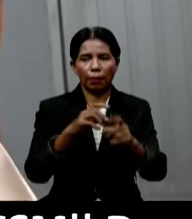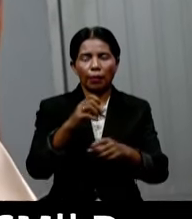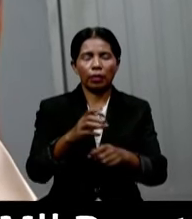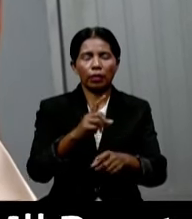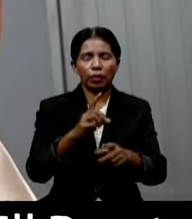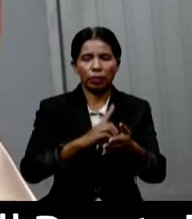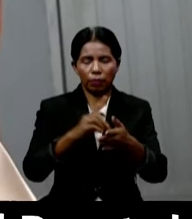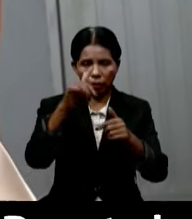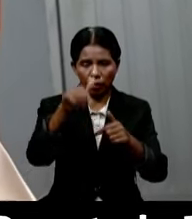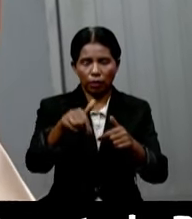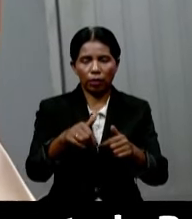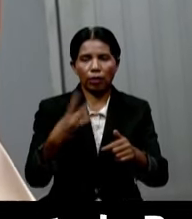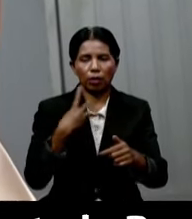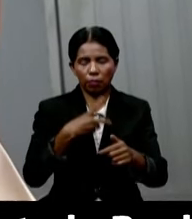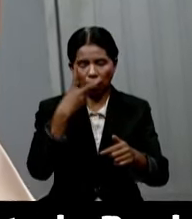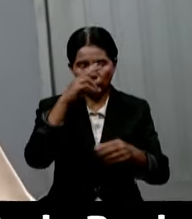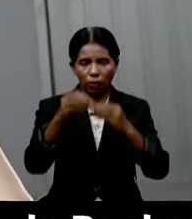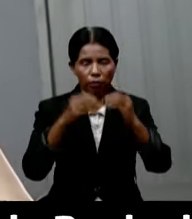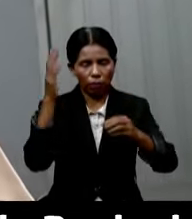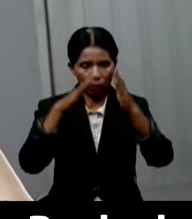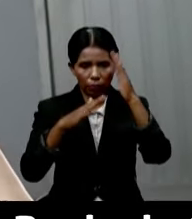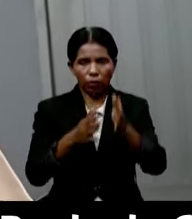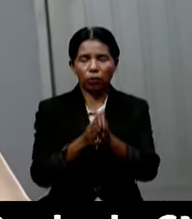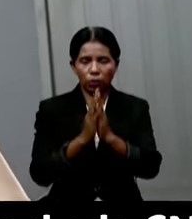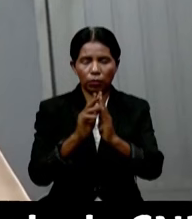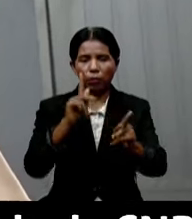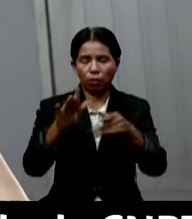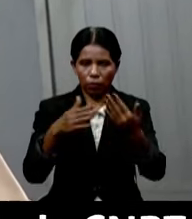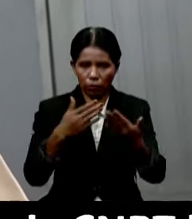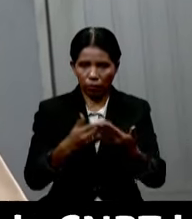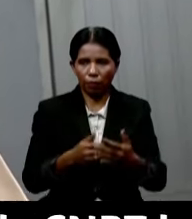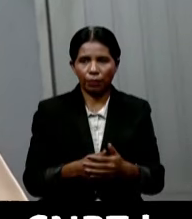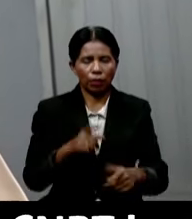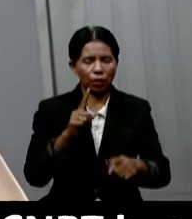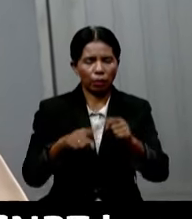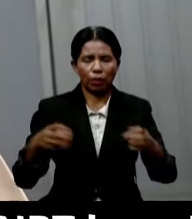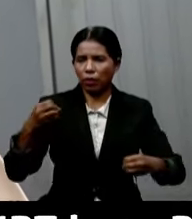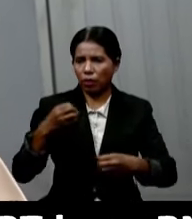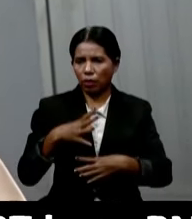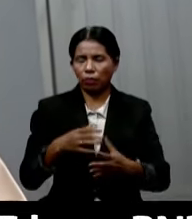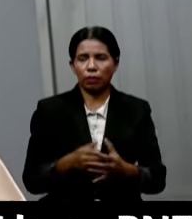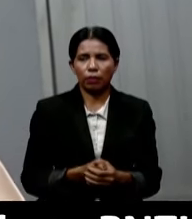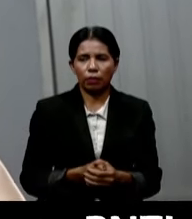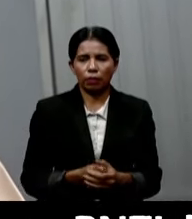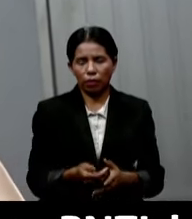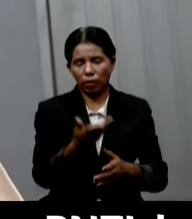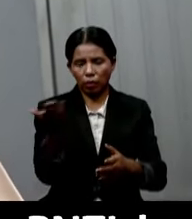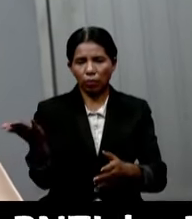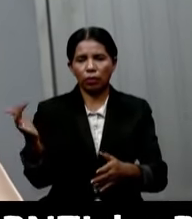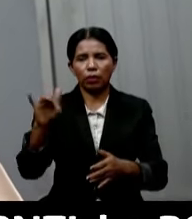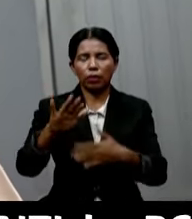bukana resolve serne problema kusuba komunidade sira a level paniko tabot sira